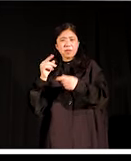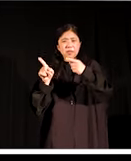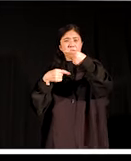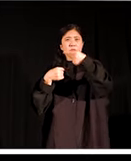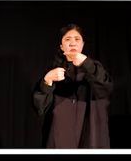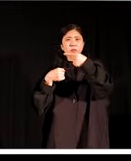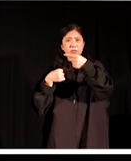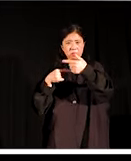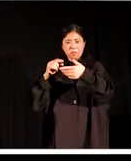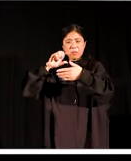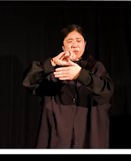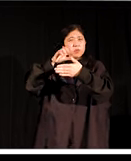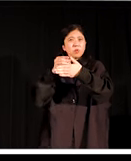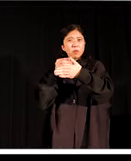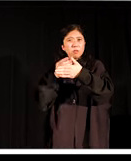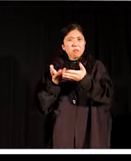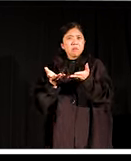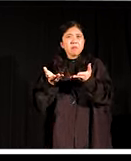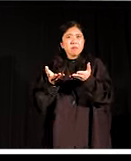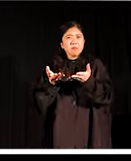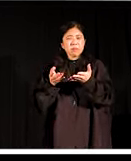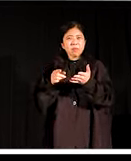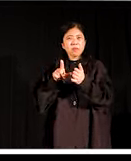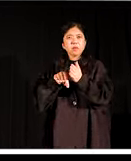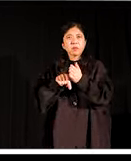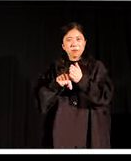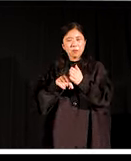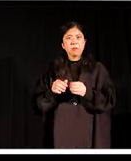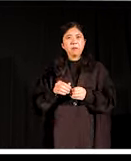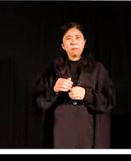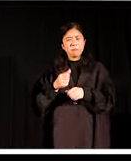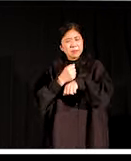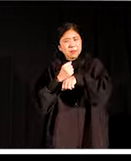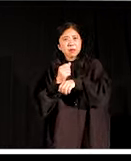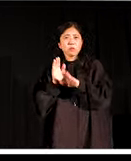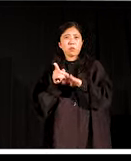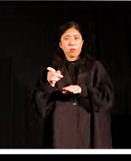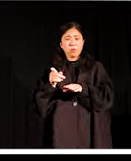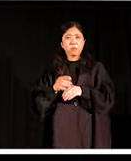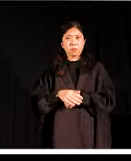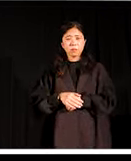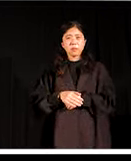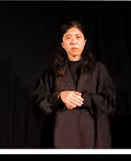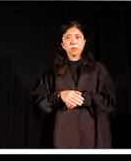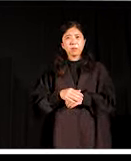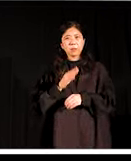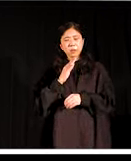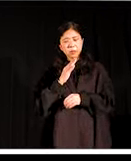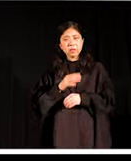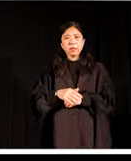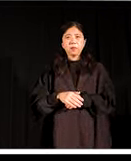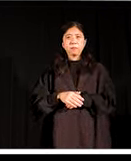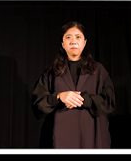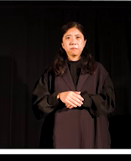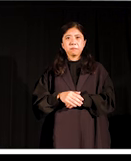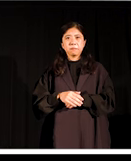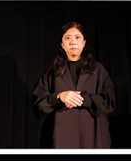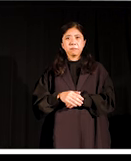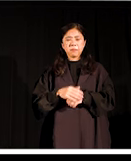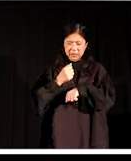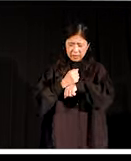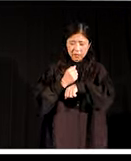の半島自身あの大変な被害を受けて本当に被害者被災された方にも本当にあのあの